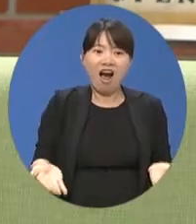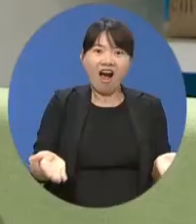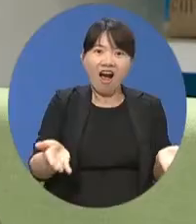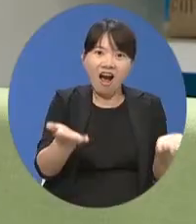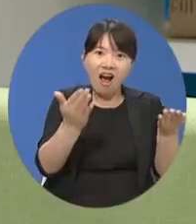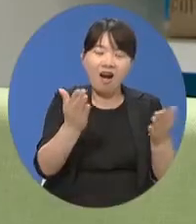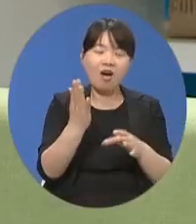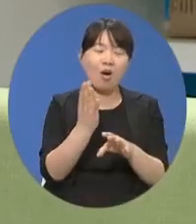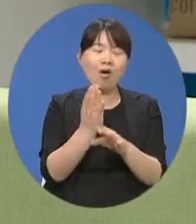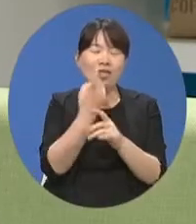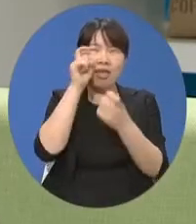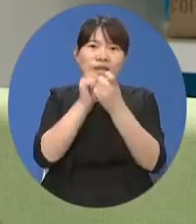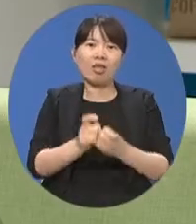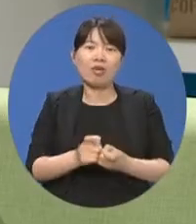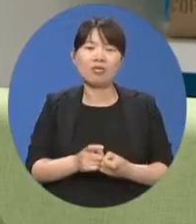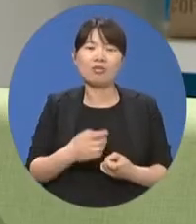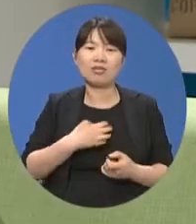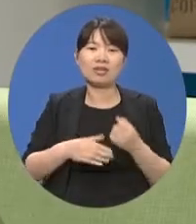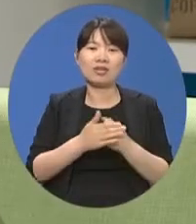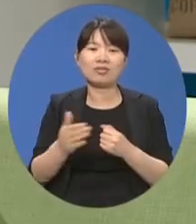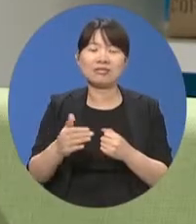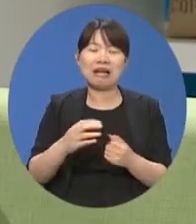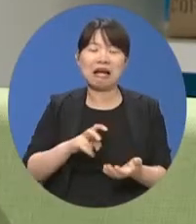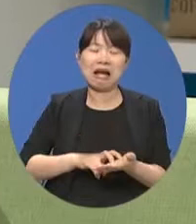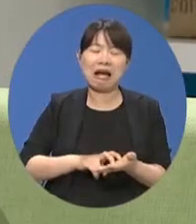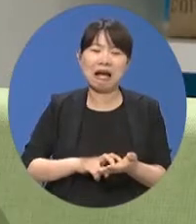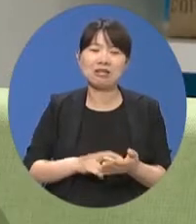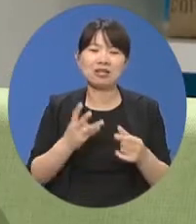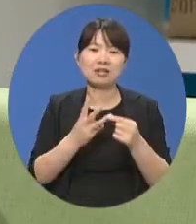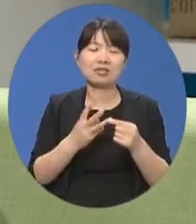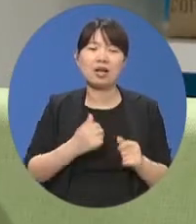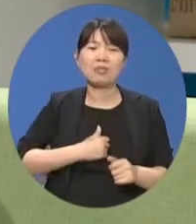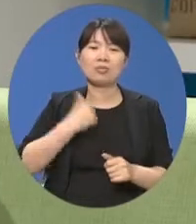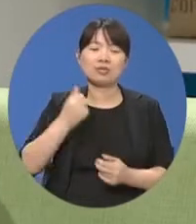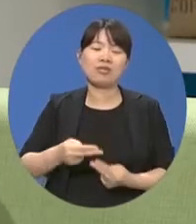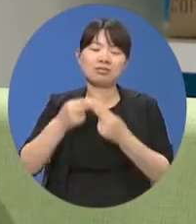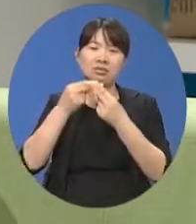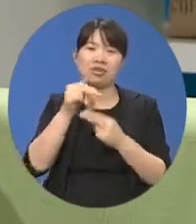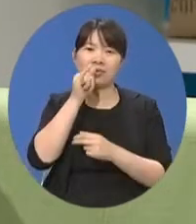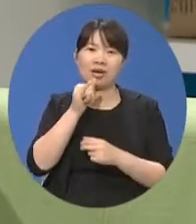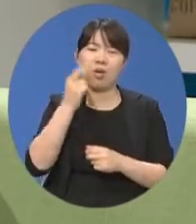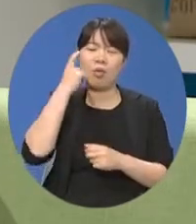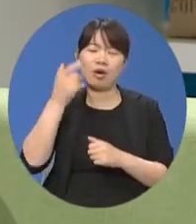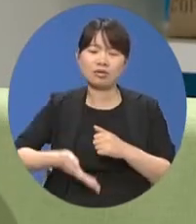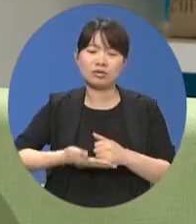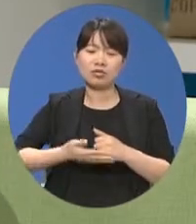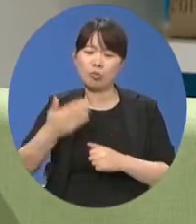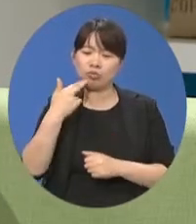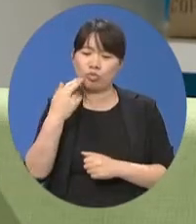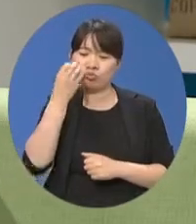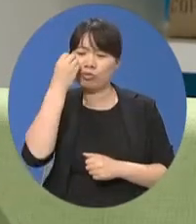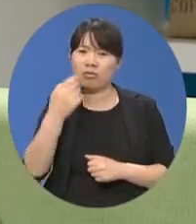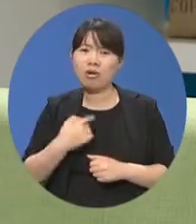그게 언제 들킬지 모르기 때문에 아이들이 오히려 전전긍긍하게 되고, 세 번째로 오히려 분노를 더 많이 느껴요. 왜 칭찬을 안 해주는 거야?